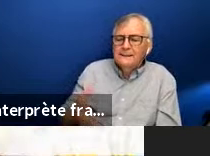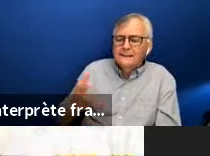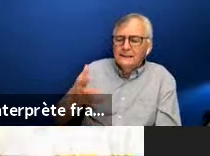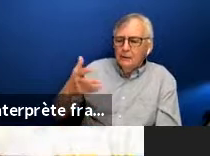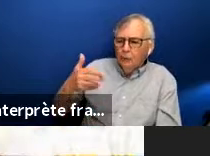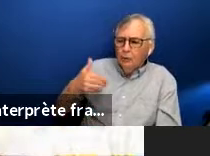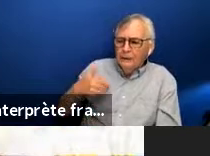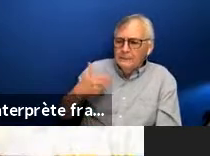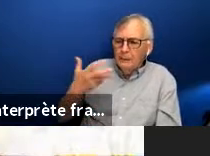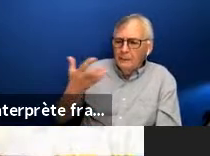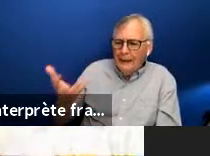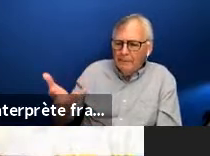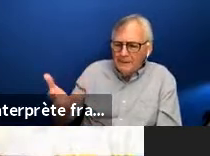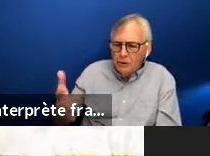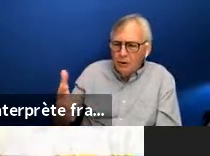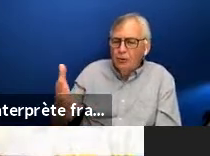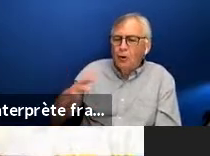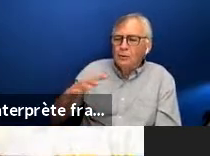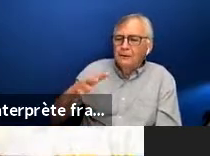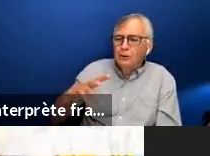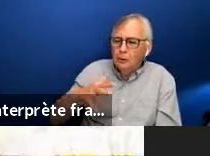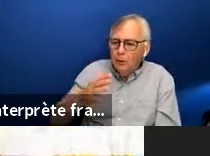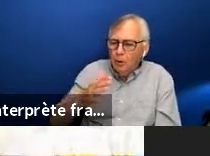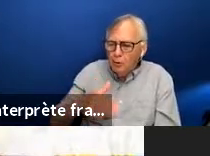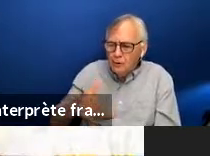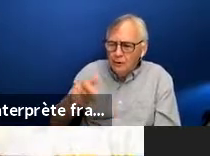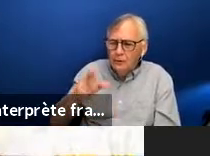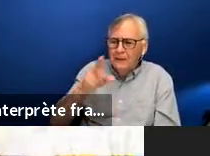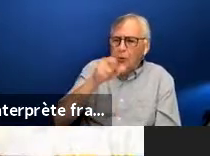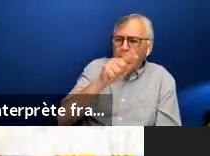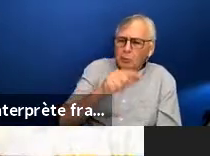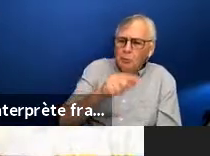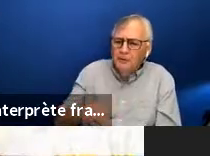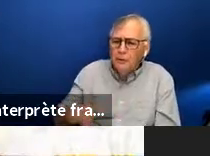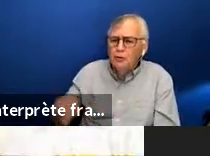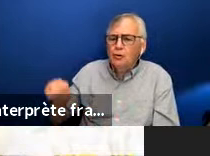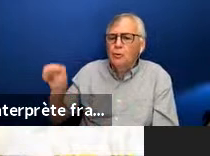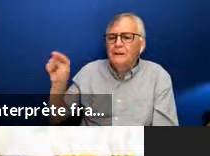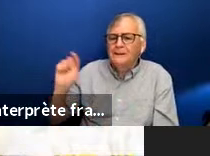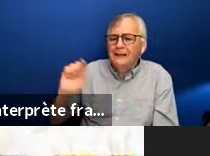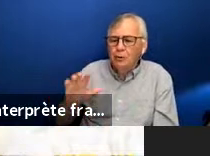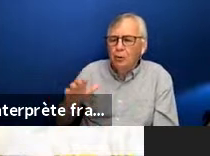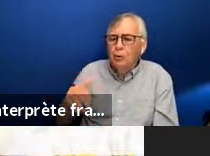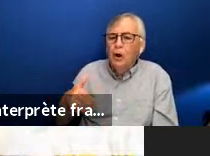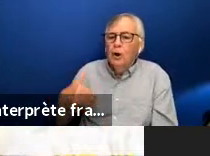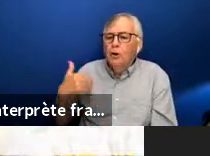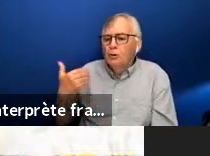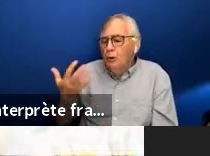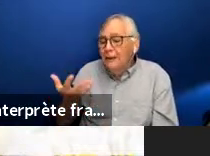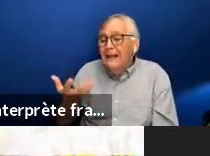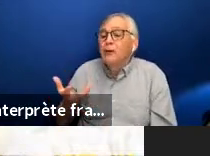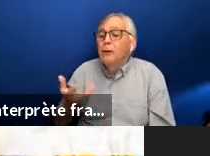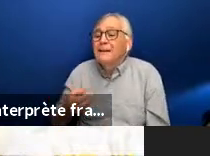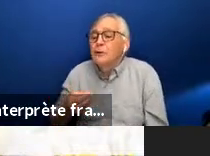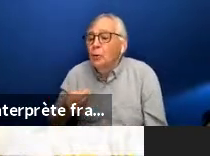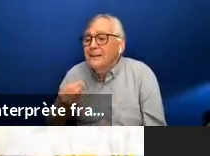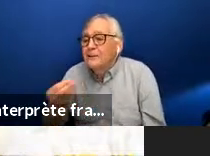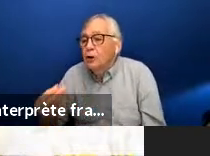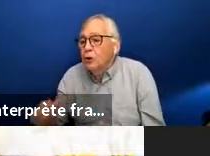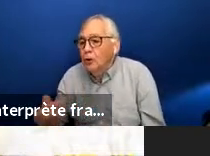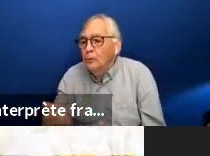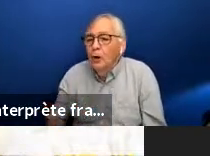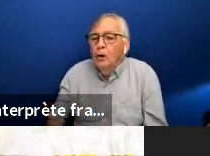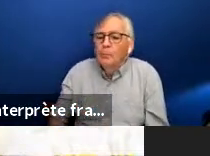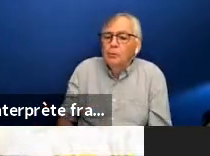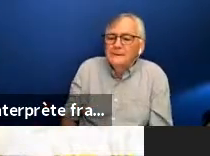Et si on veut exprimer à la personne qu'on est de bonne humeur, qu'on sourit, on lui fait un sourire dans le dos. Il y a de la formation qui